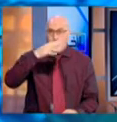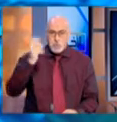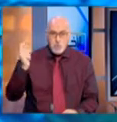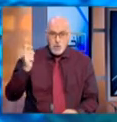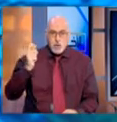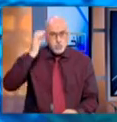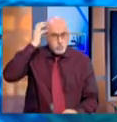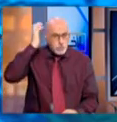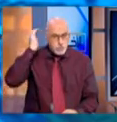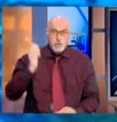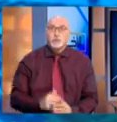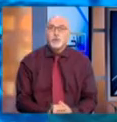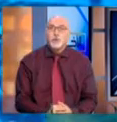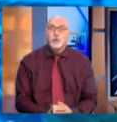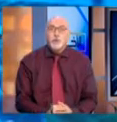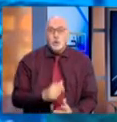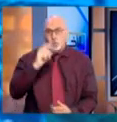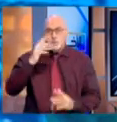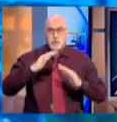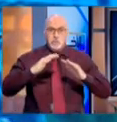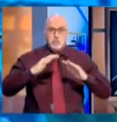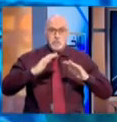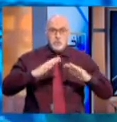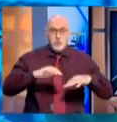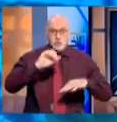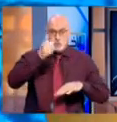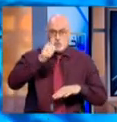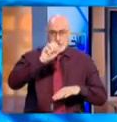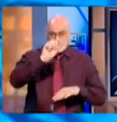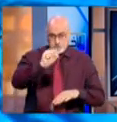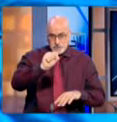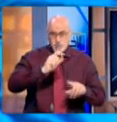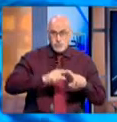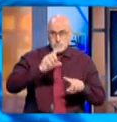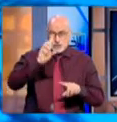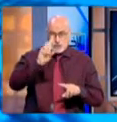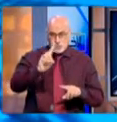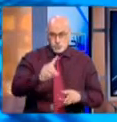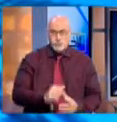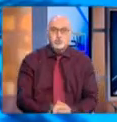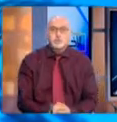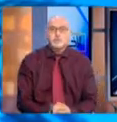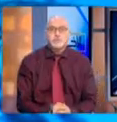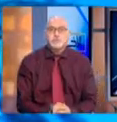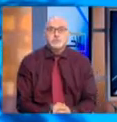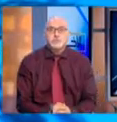شباب قسنطينة، فيما تجري باقي المقابلات غدا السبت وبعد غد الأحد.